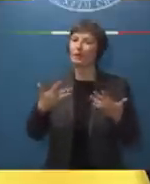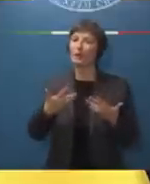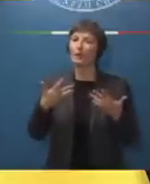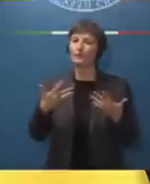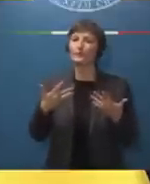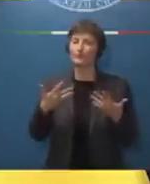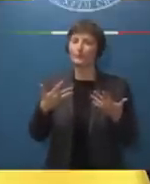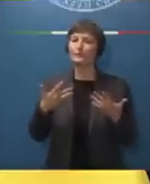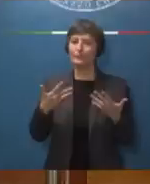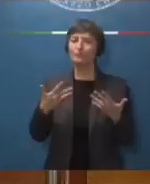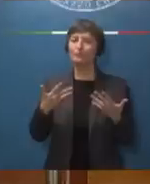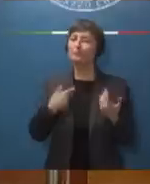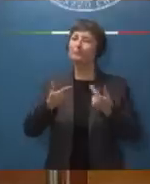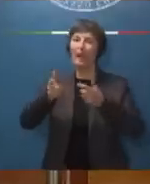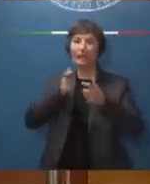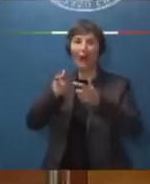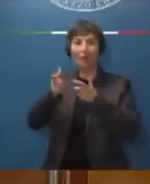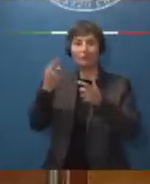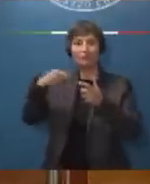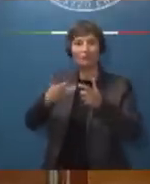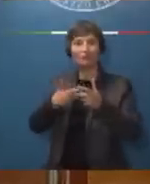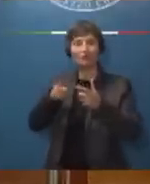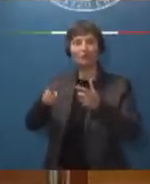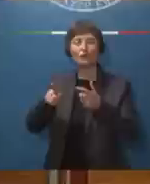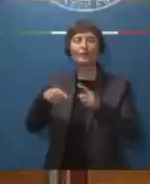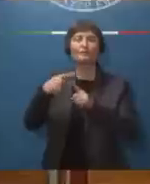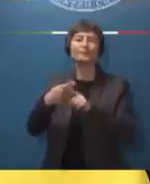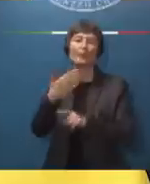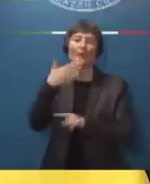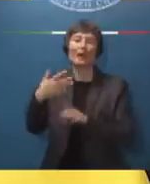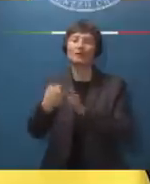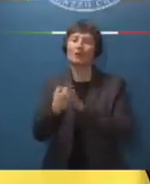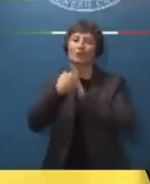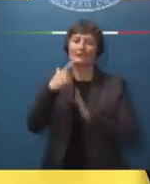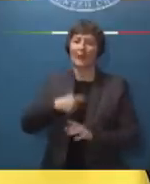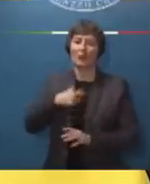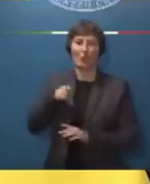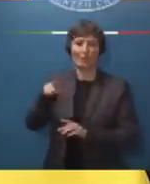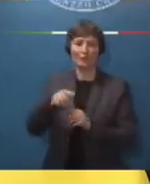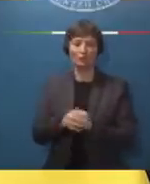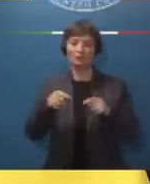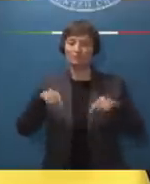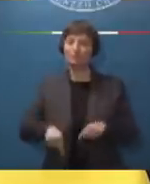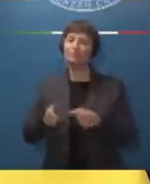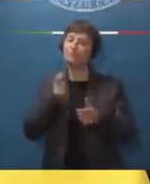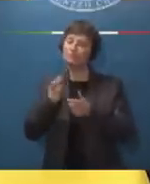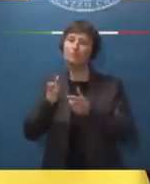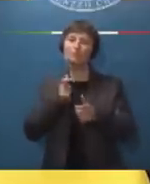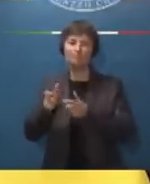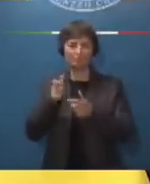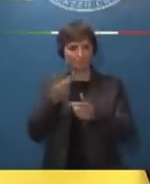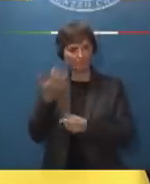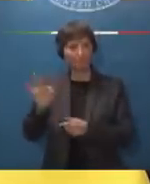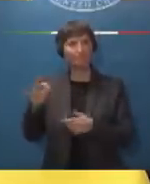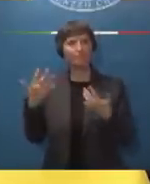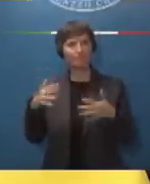questa Questi rapporti e grazie il tuo sostegno personale oggi abbiamo avuto un dialogo molto proficuo e